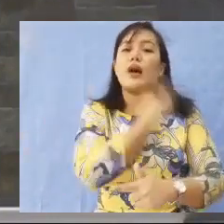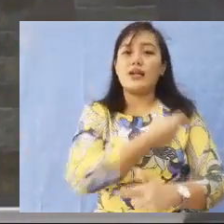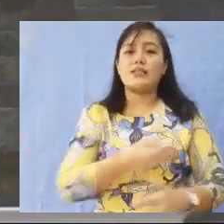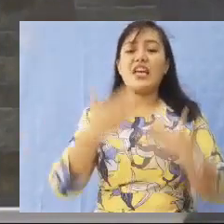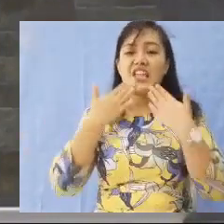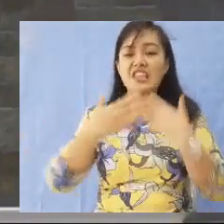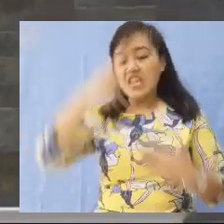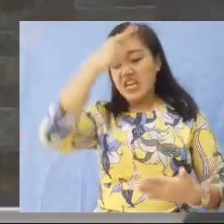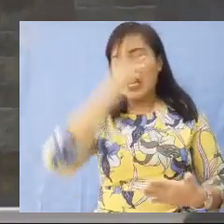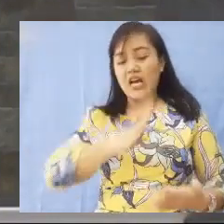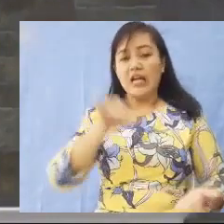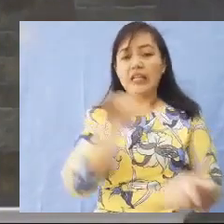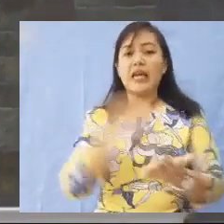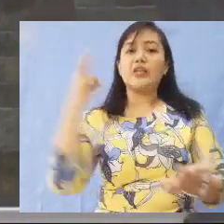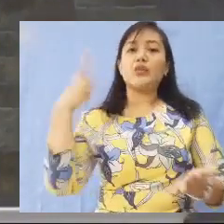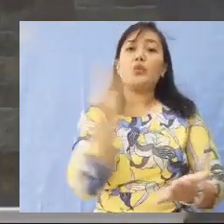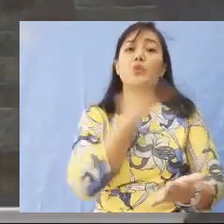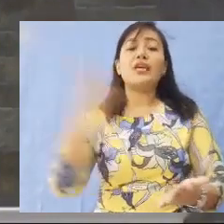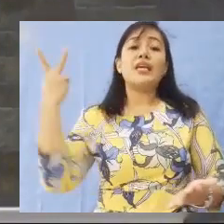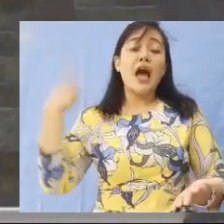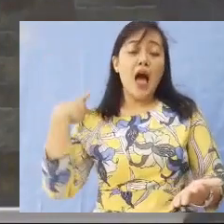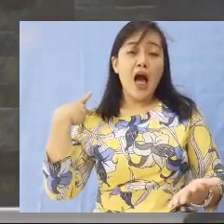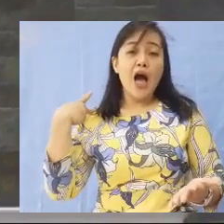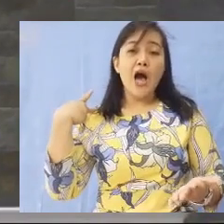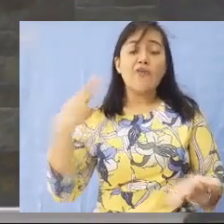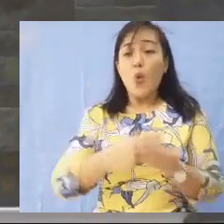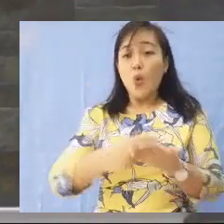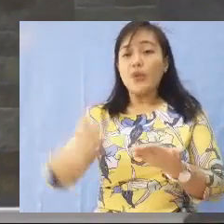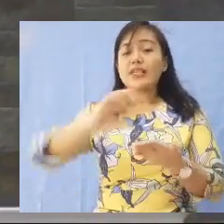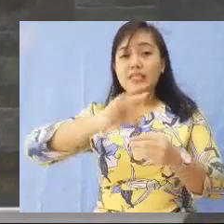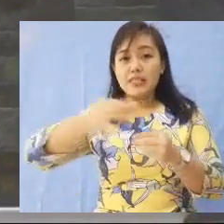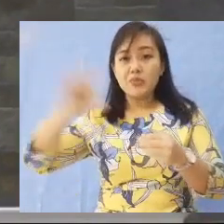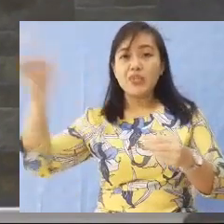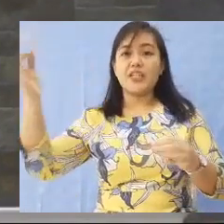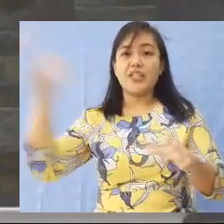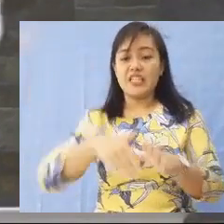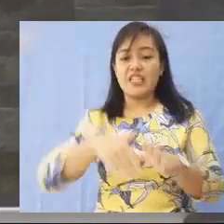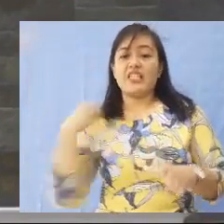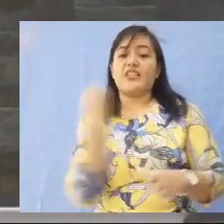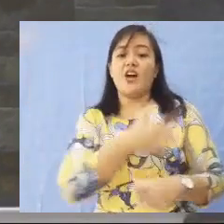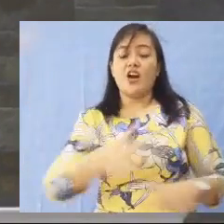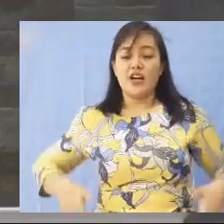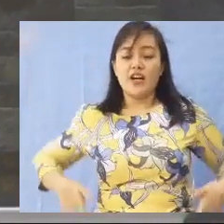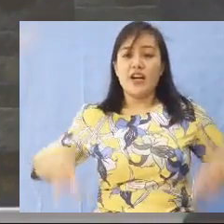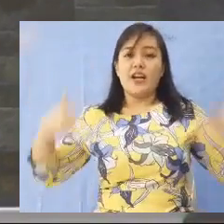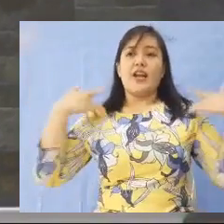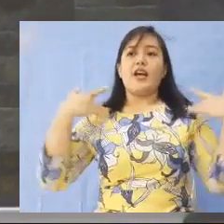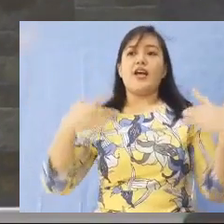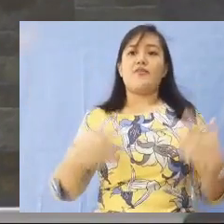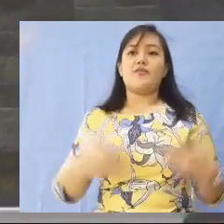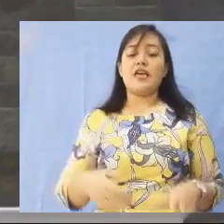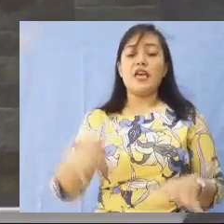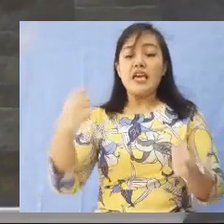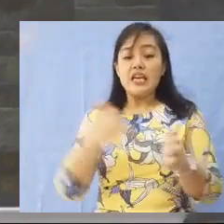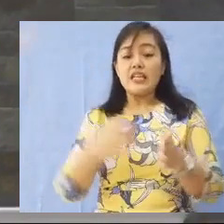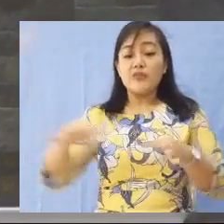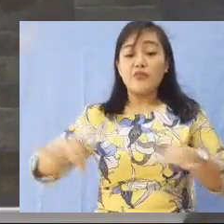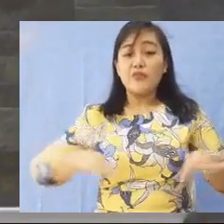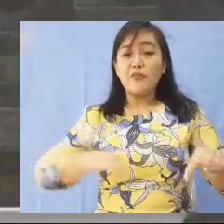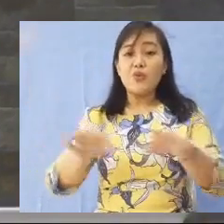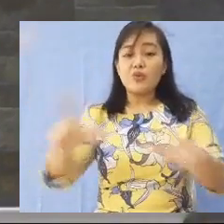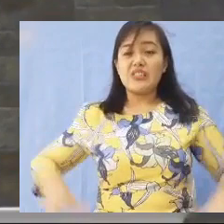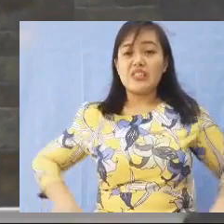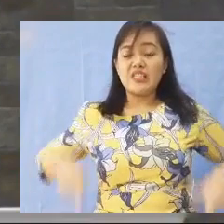banal na Espiritu. It flows like a rivers of flowing water sa buhay po natin. It serves as